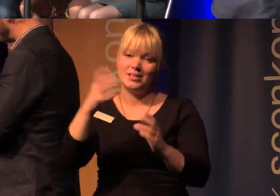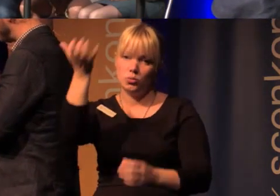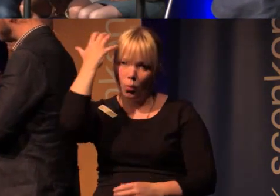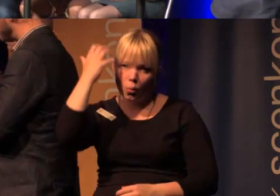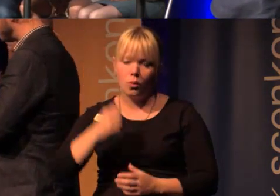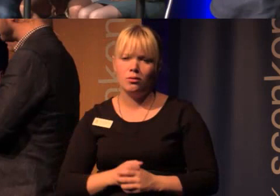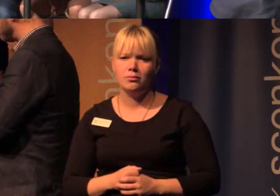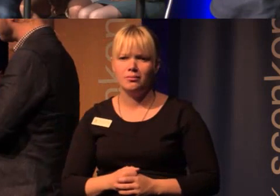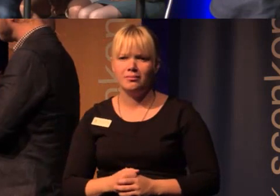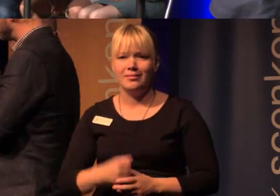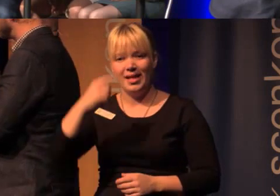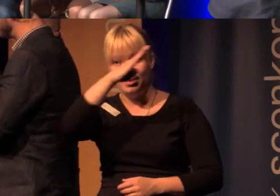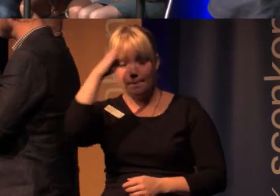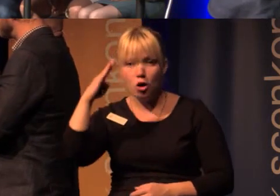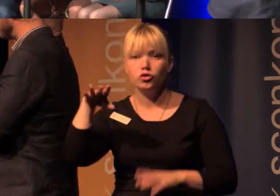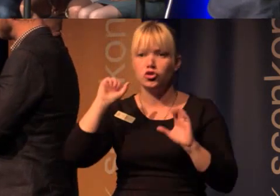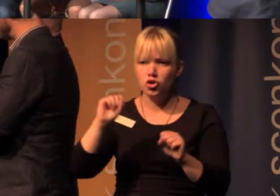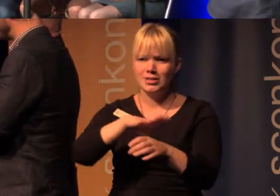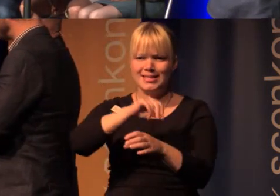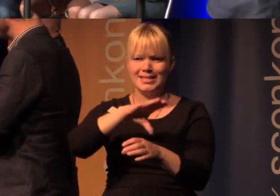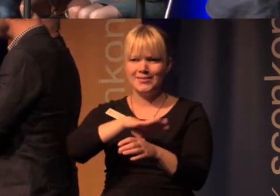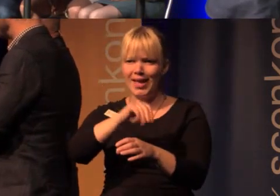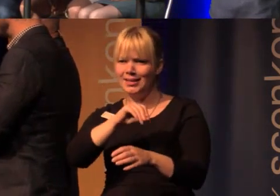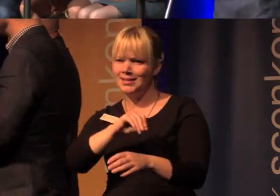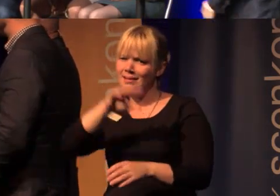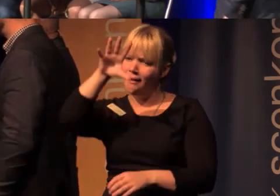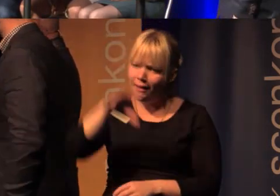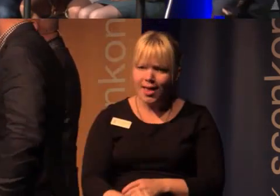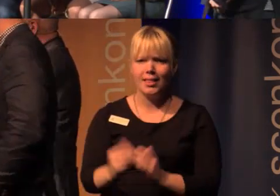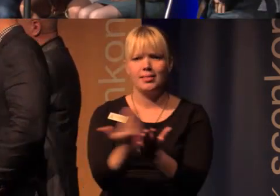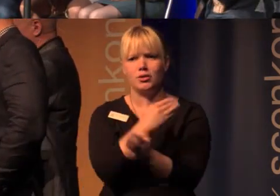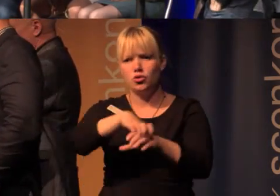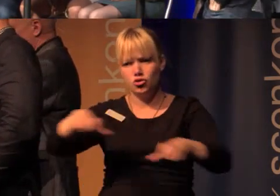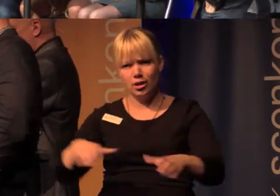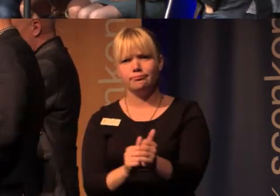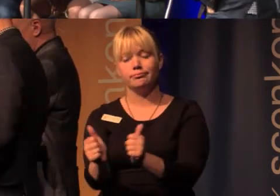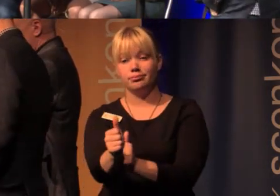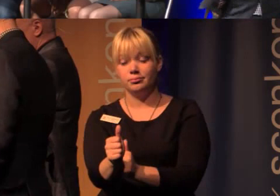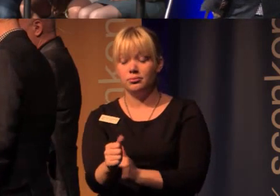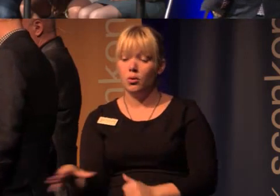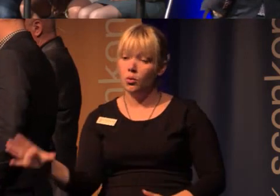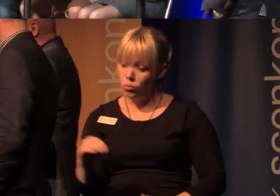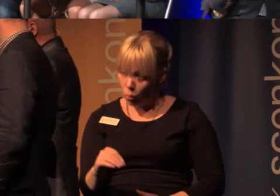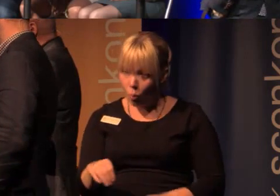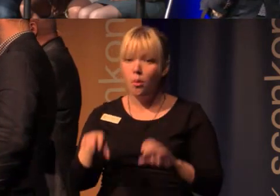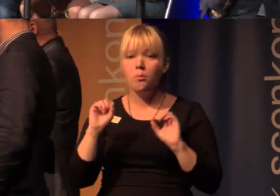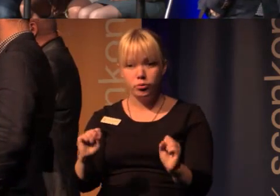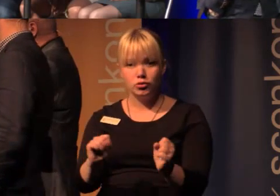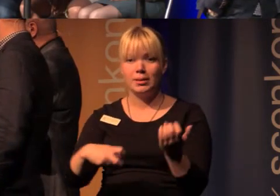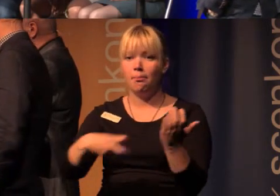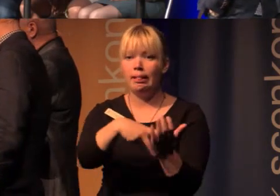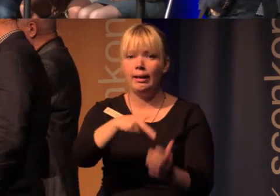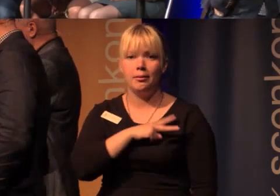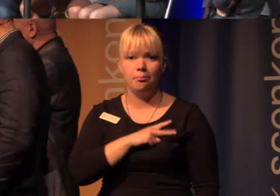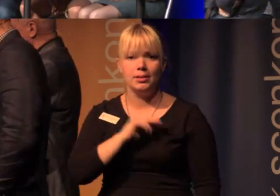det här, Dramaten ska ju vara hela Sveriges nationalscen. Ja, men då finns det ju självklart ett perspektiv att ja, men avgifterna ska vara låga för att ta del